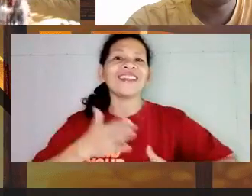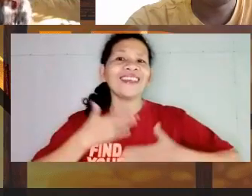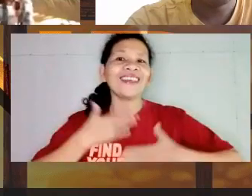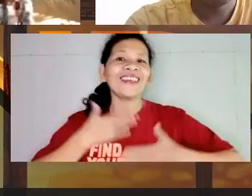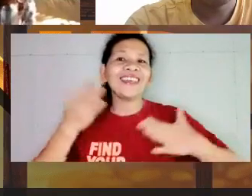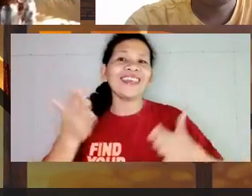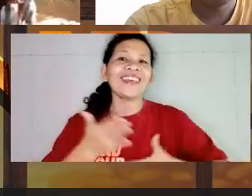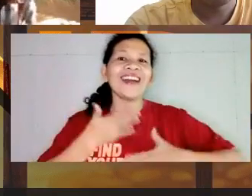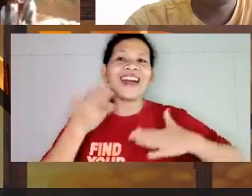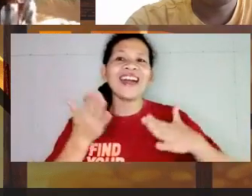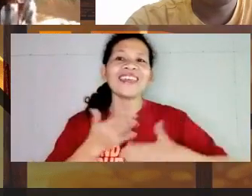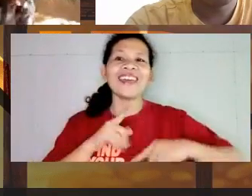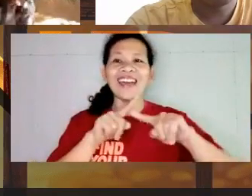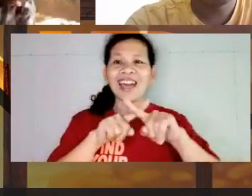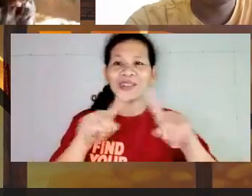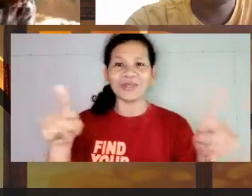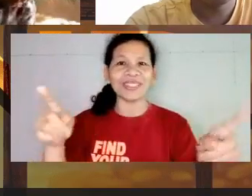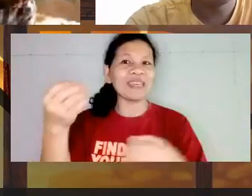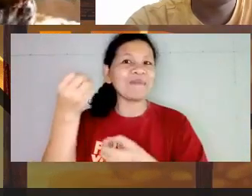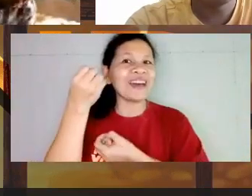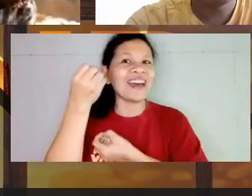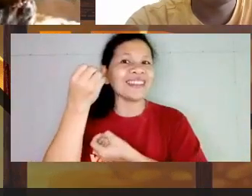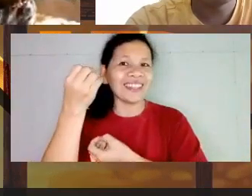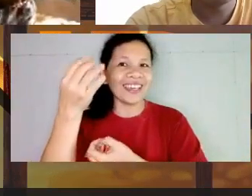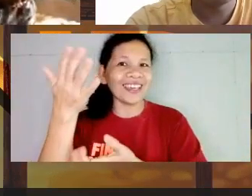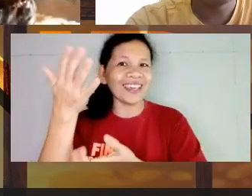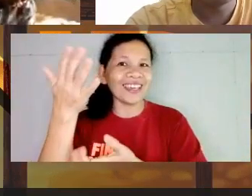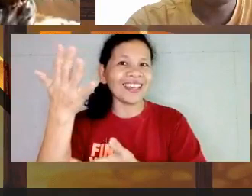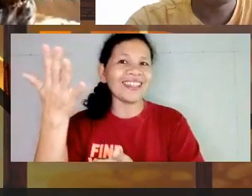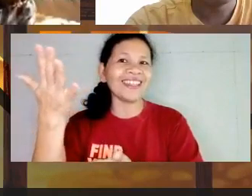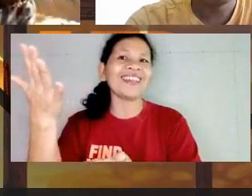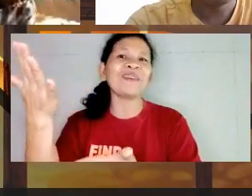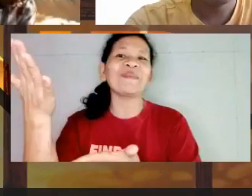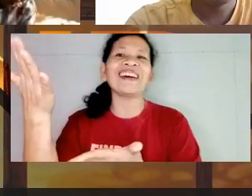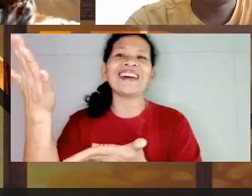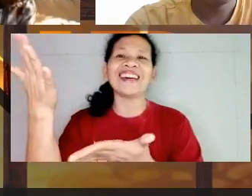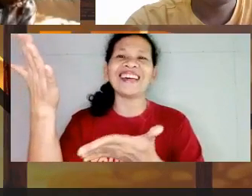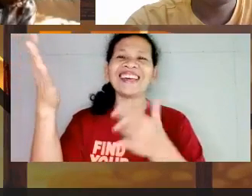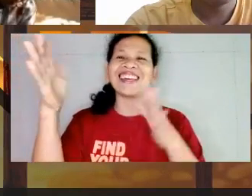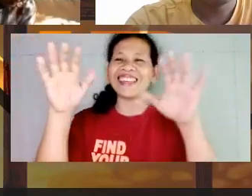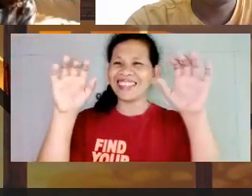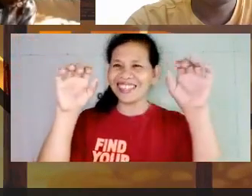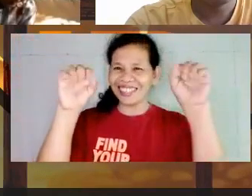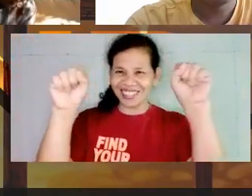sa ligaya, kundi pagtalima.